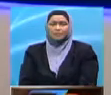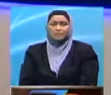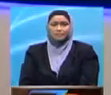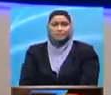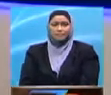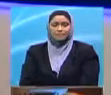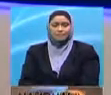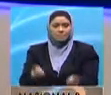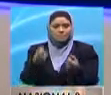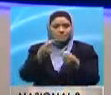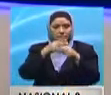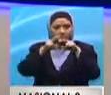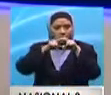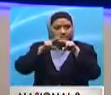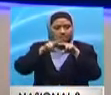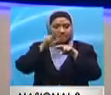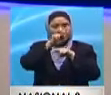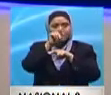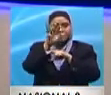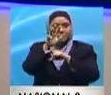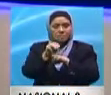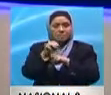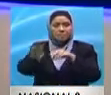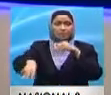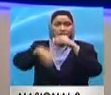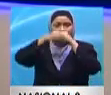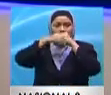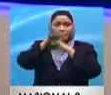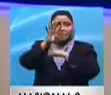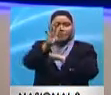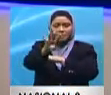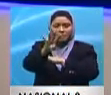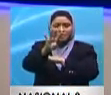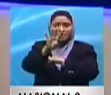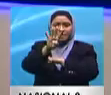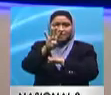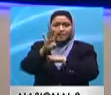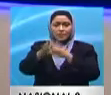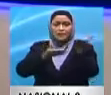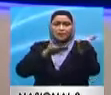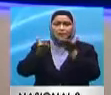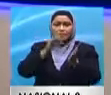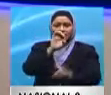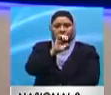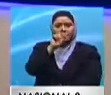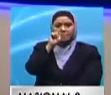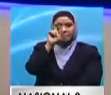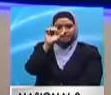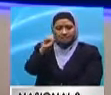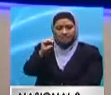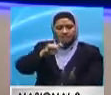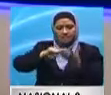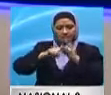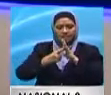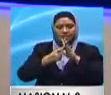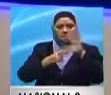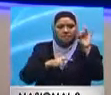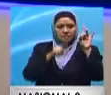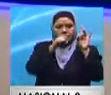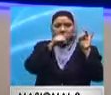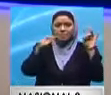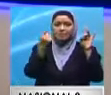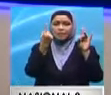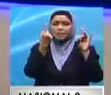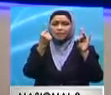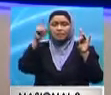kereta api tanah Melayu berhad ktnb menambah empat lagi perkhidmatan tren elektrik ETS bermula 8 hingga 11 julai ini